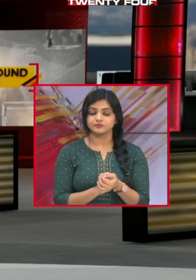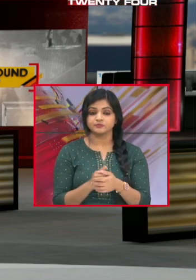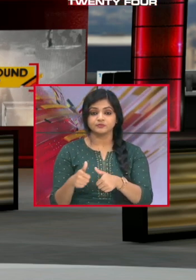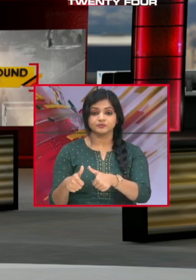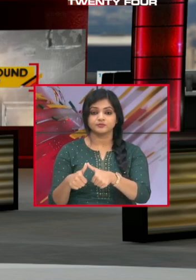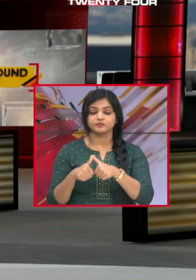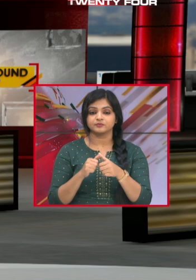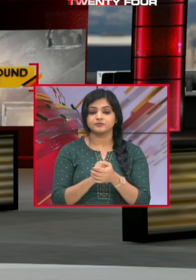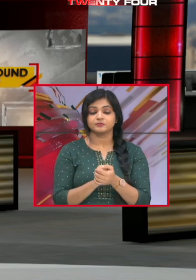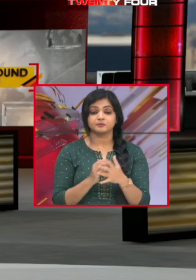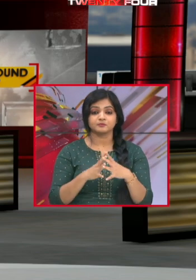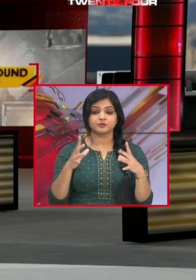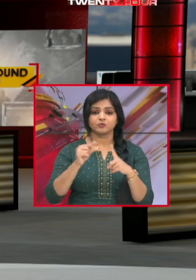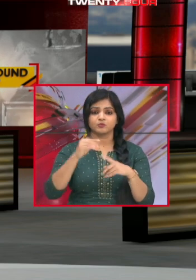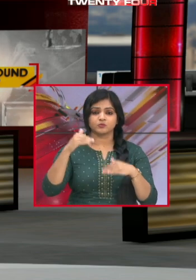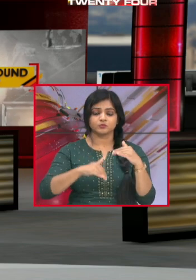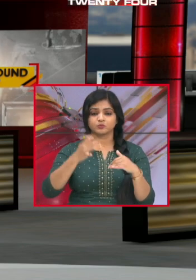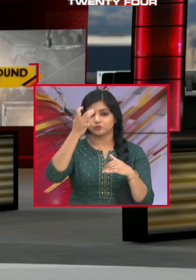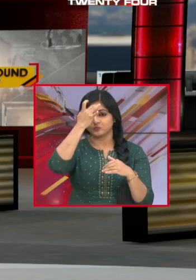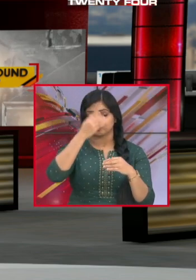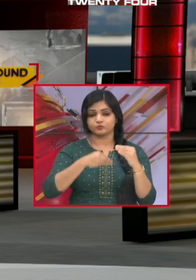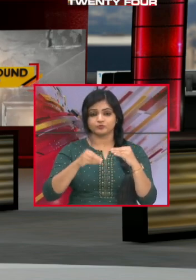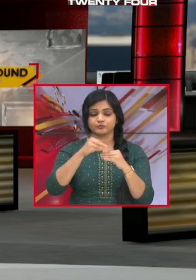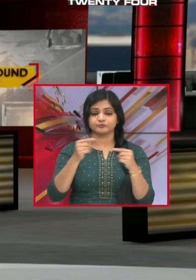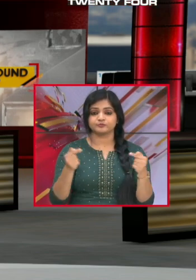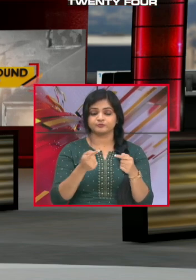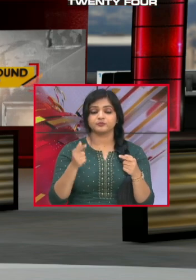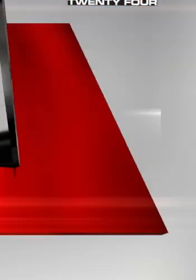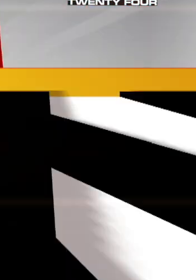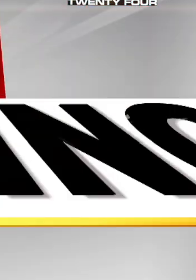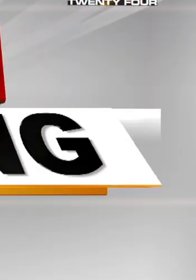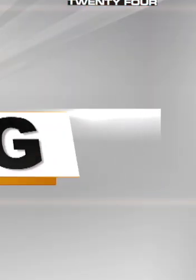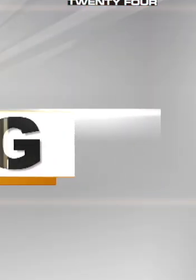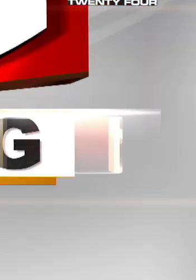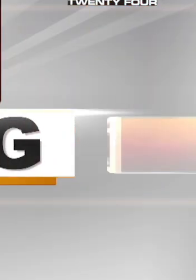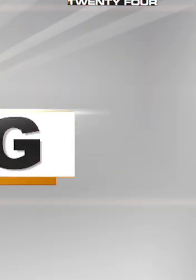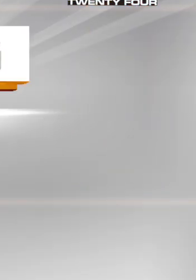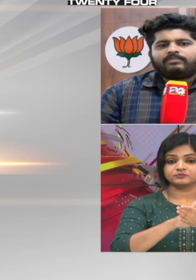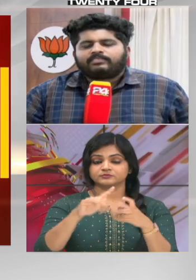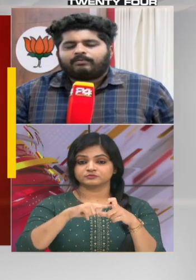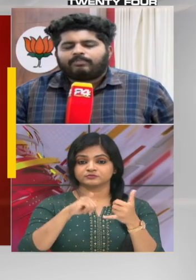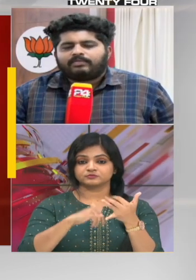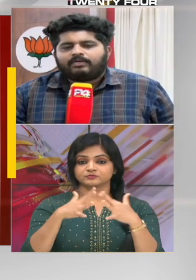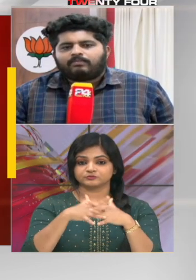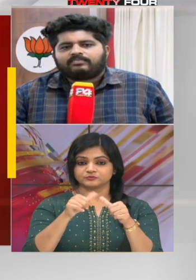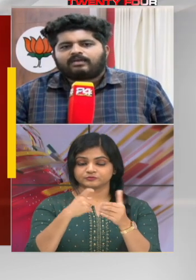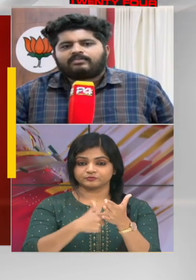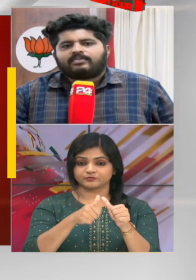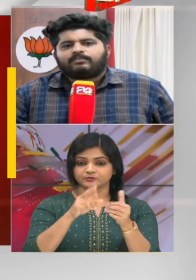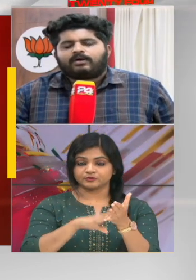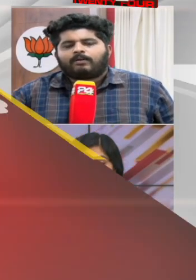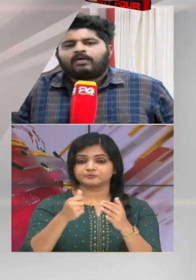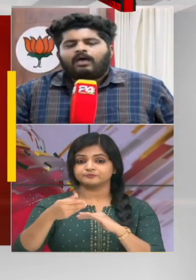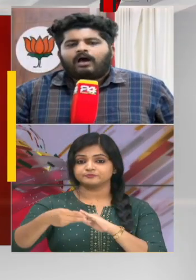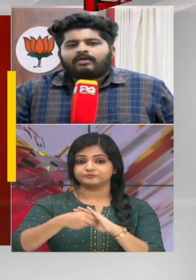ആ റീജിത്ത്, വലിയ രാഷ്ട്രീയ വിവാദങ്ങൾക്ക് വഴിവെച്ച മഞ്ചേശ്വരം തെരഞ്ഞെടുപ്പ് കോഴക്കേസിൽ അന്വേഷണം ആരംഭിച്ച് 18 മാസങ്ങൾക്ക്